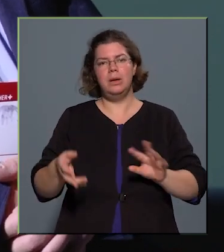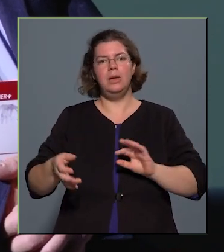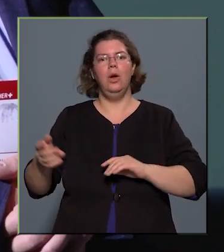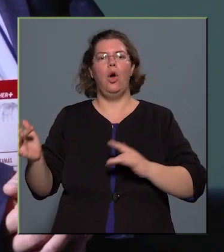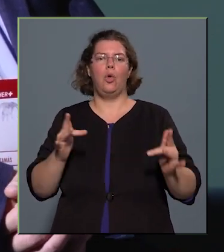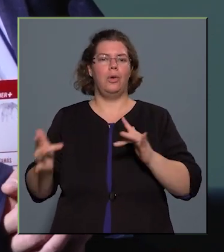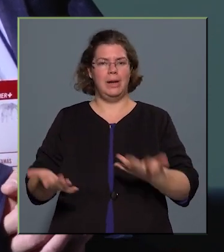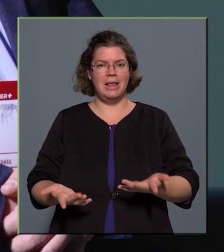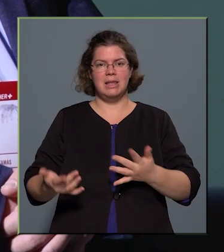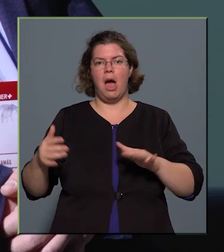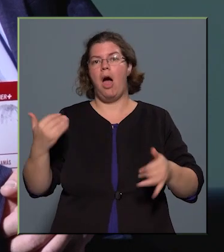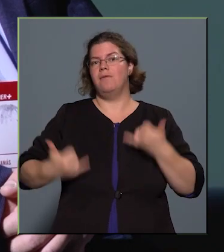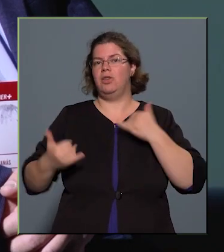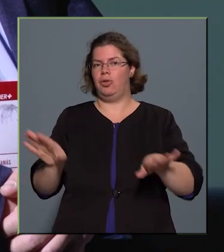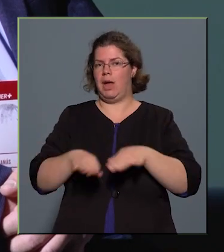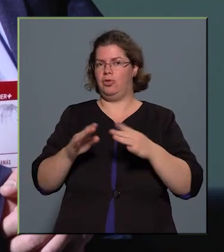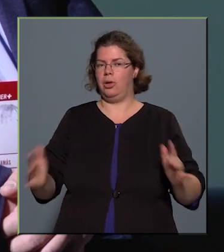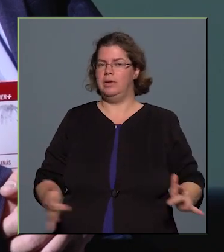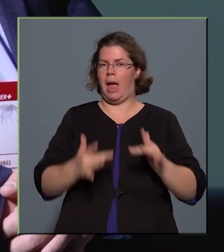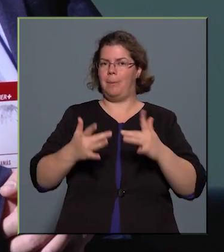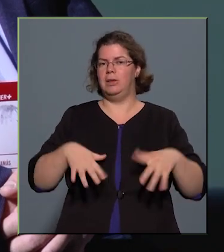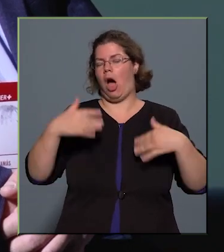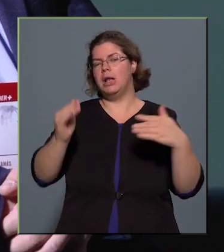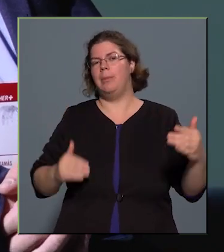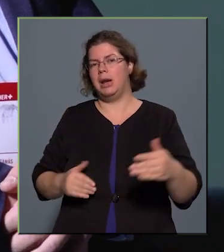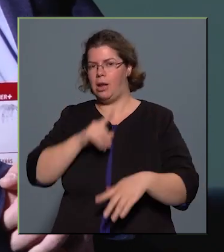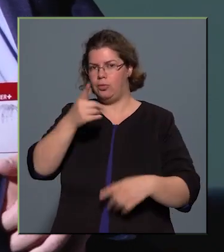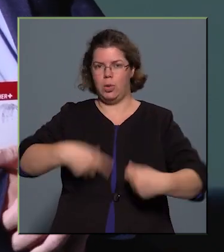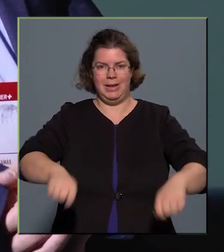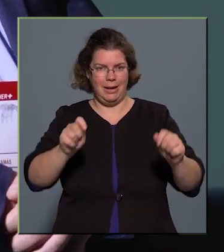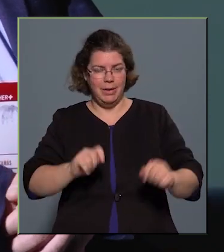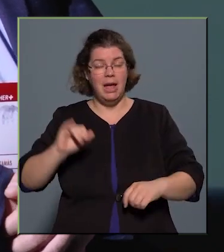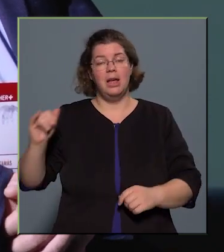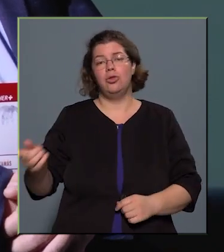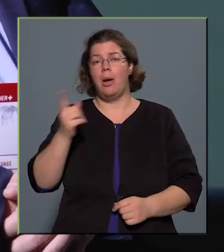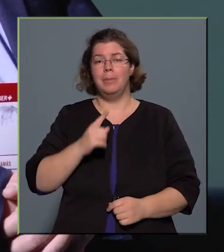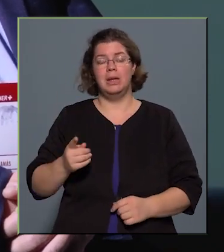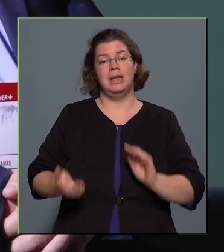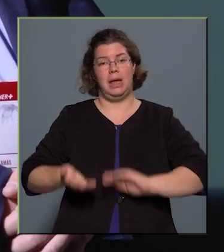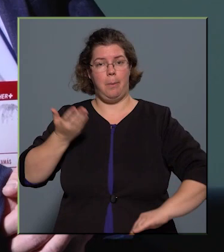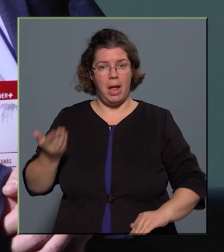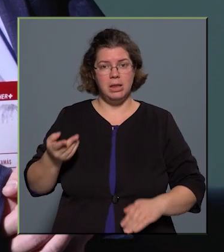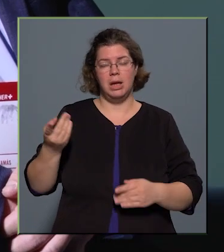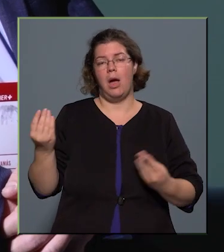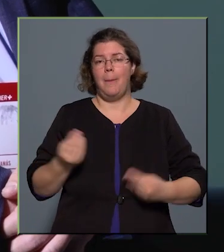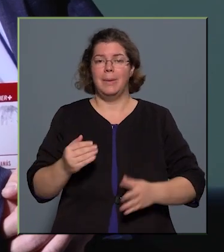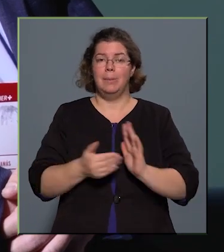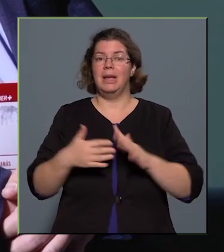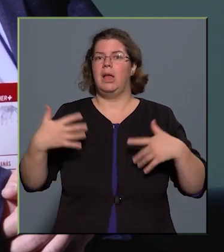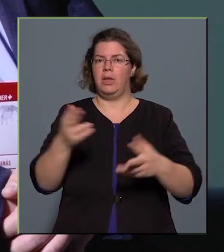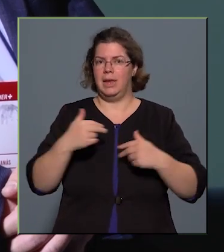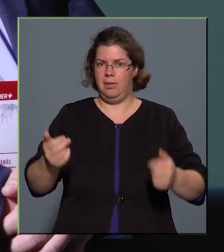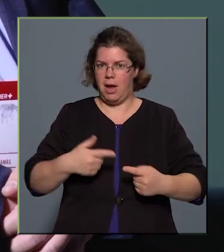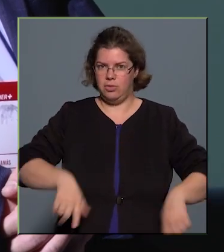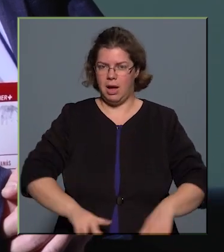konkurenciáinkkal, a versenytársainkkal szemben egy hatalmas nagy lemaradást fogunk kiépíteni. Illetve amit még szintén kiemelnék, hogy ami még egy nagy kihívás